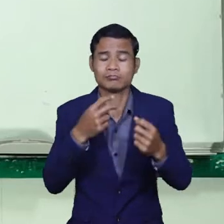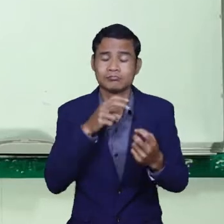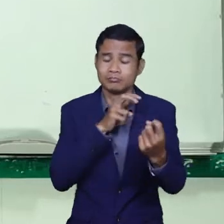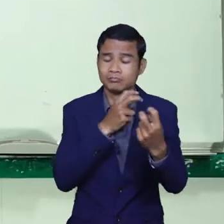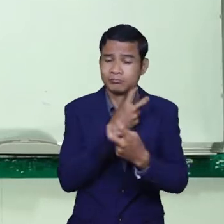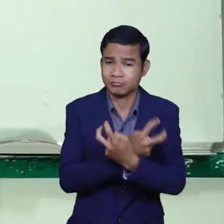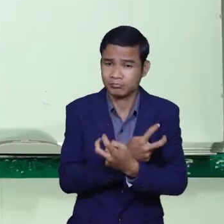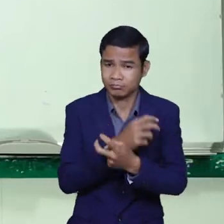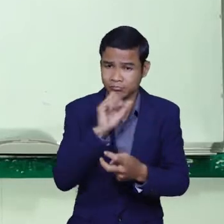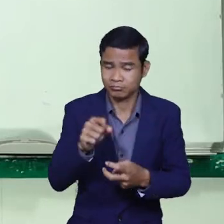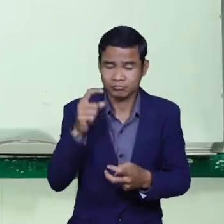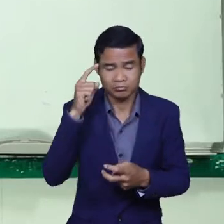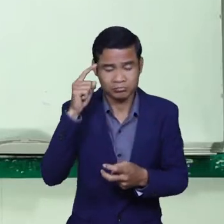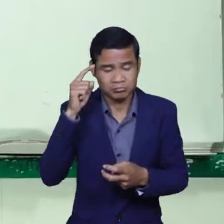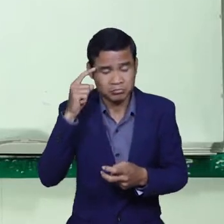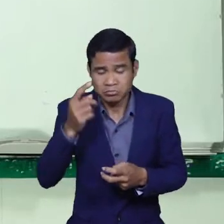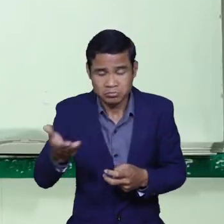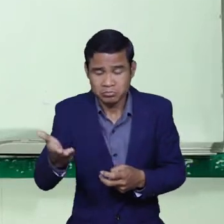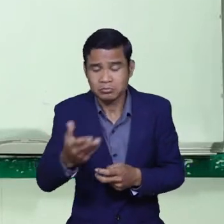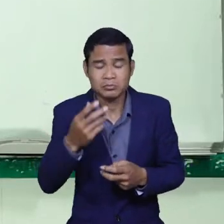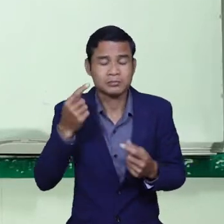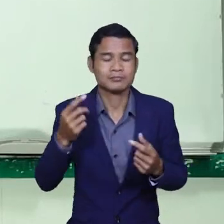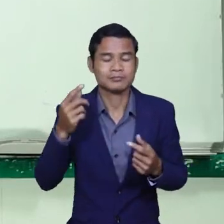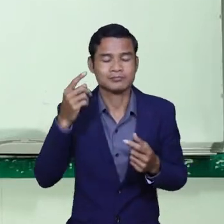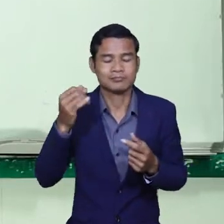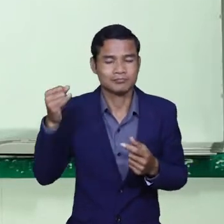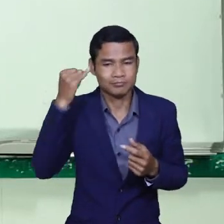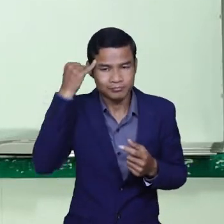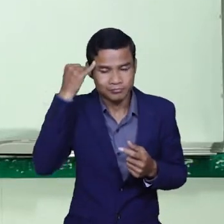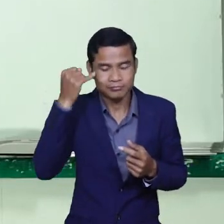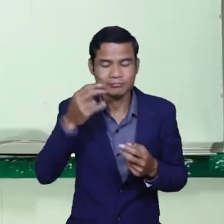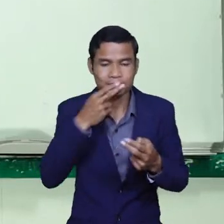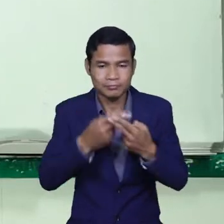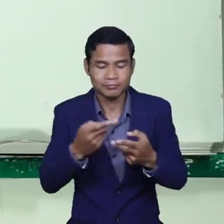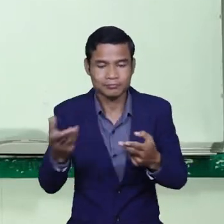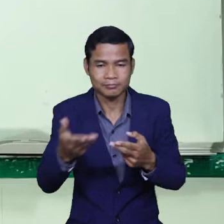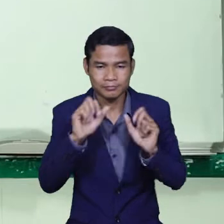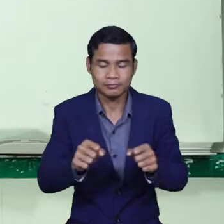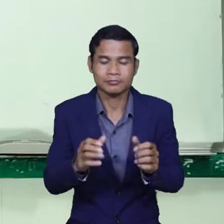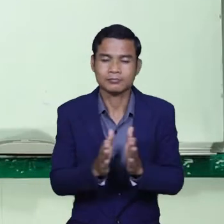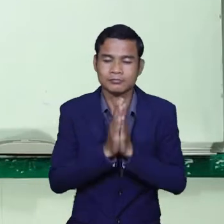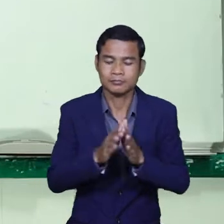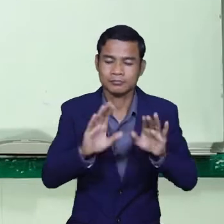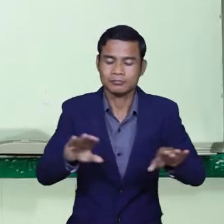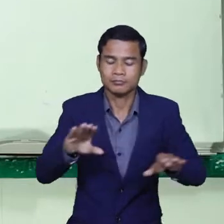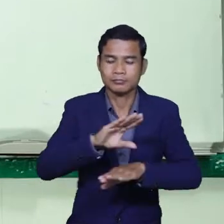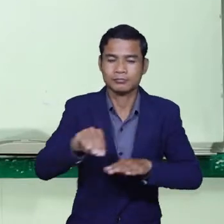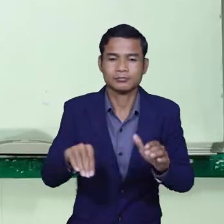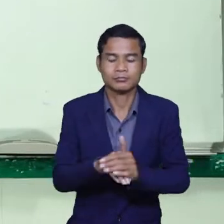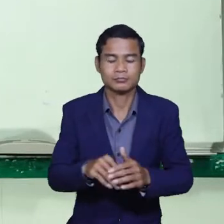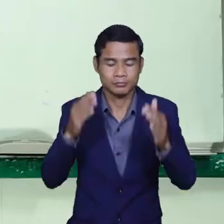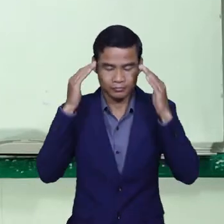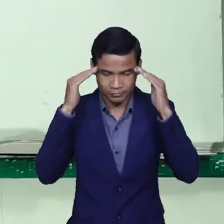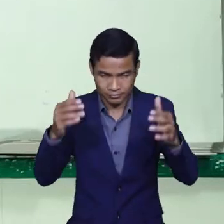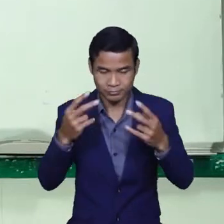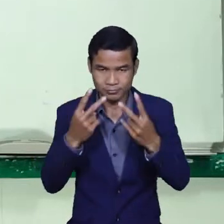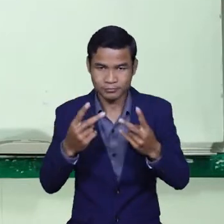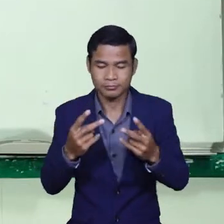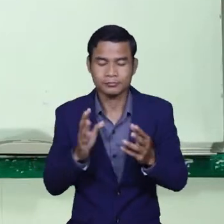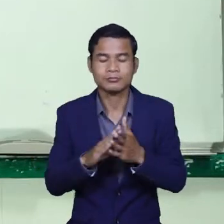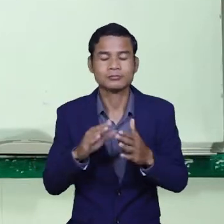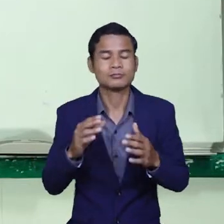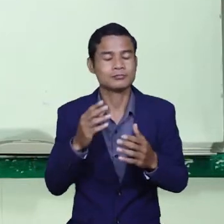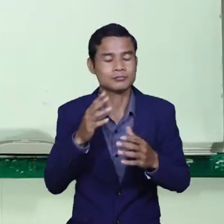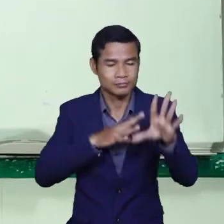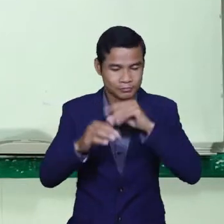នកូនទាំងអស់គ្នាចាអញ្ចឹងដើម្បីដោះស្រាយចំណល់របស់កូនចាសូមកូនកូនទាំងអស់គ្នាចាបន្តចាតាមដានឬក៏បន្តចាការ